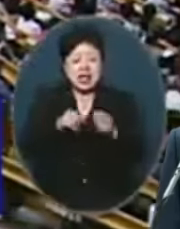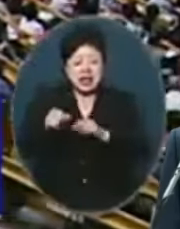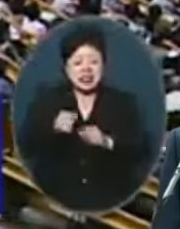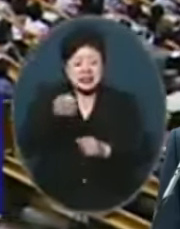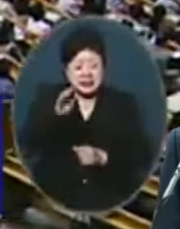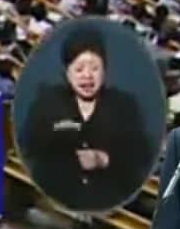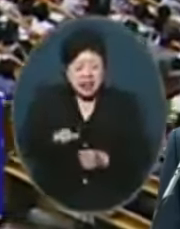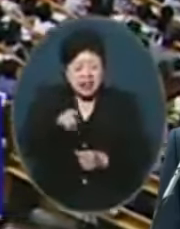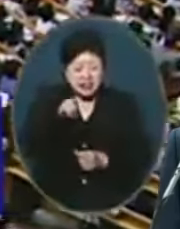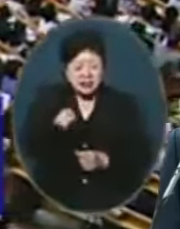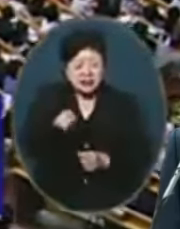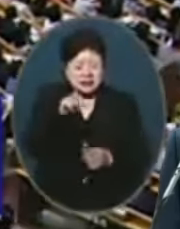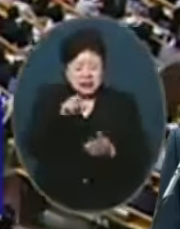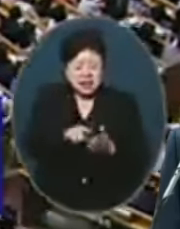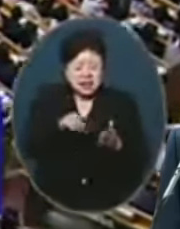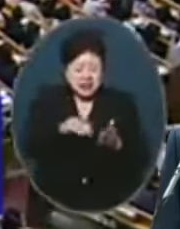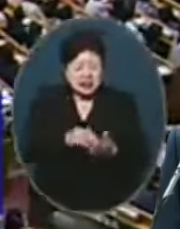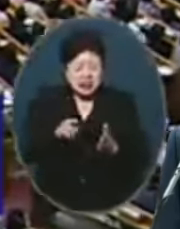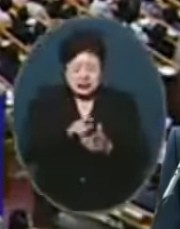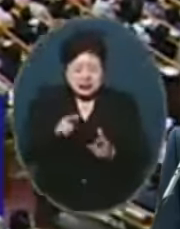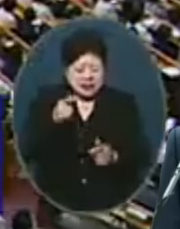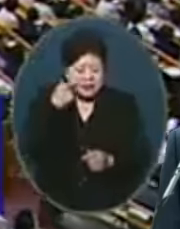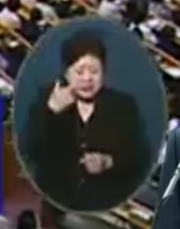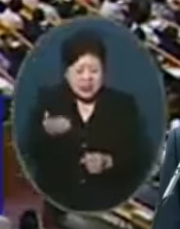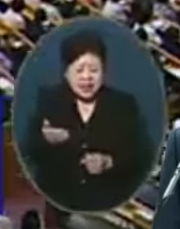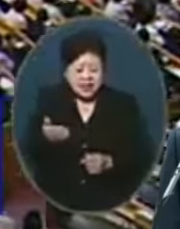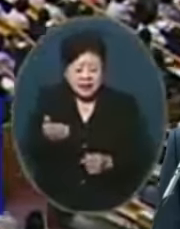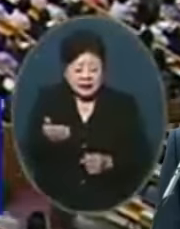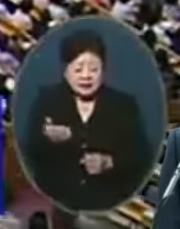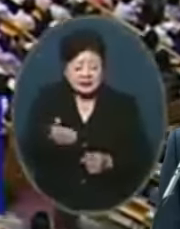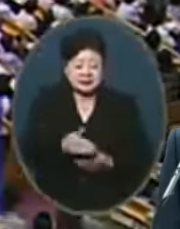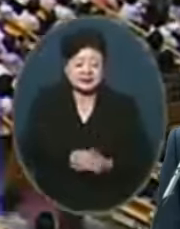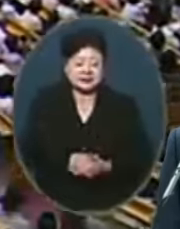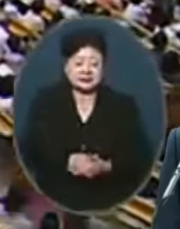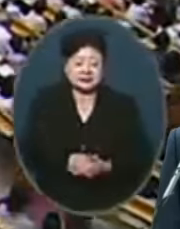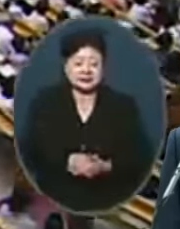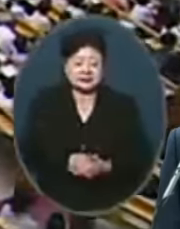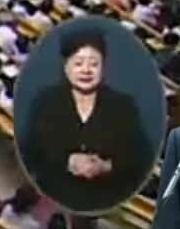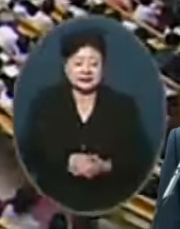행하였으나 어느 때까지 나를 믿지 않겠느냐?